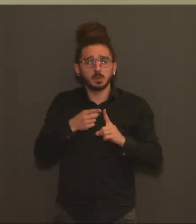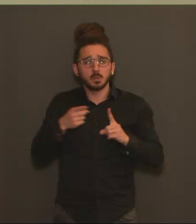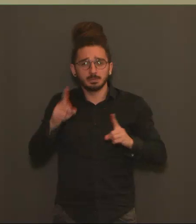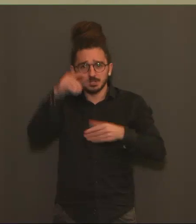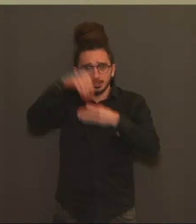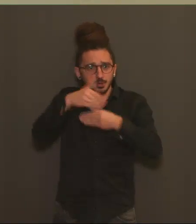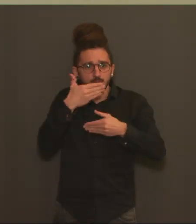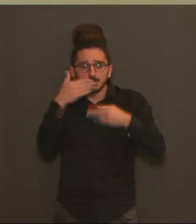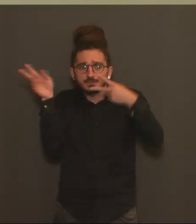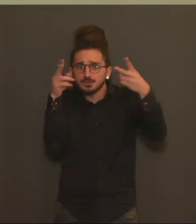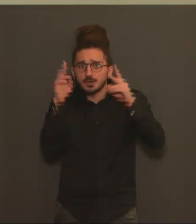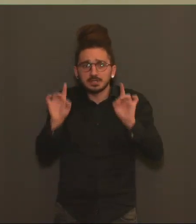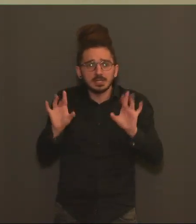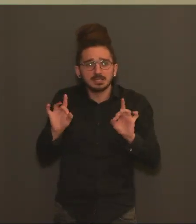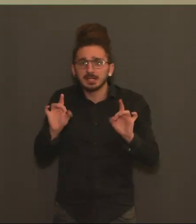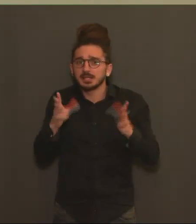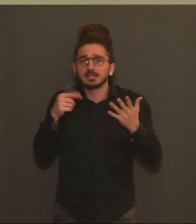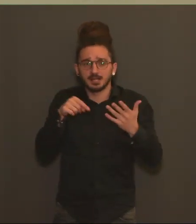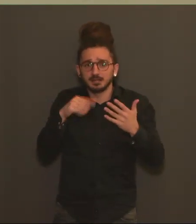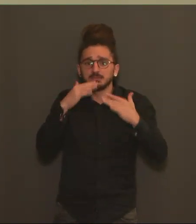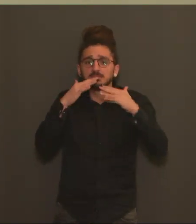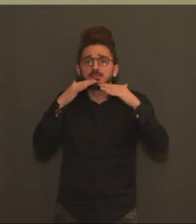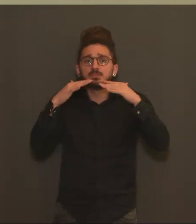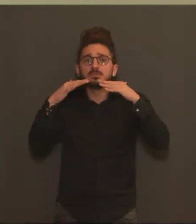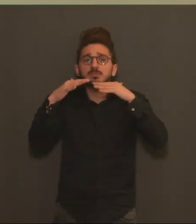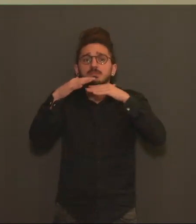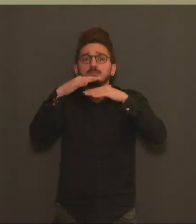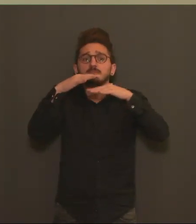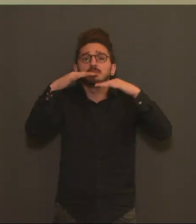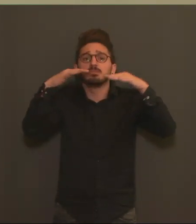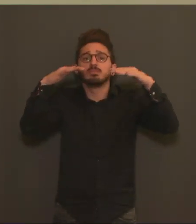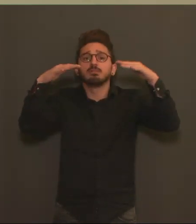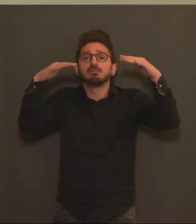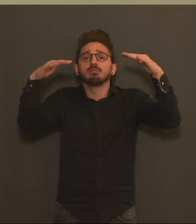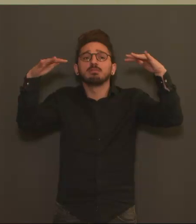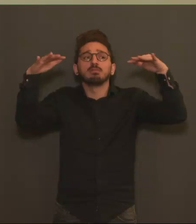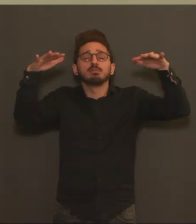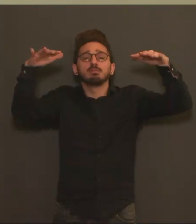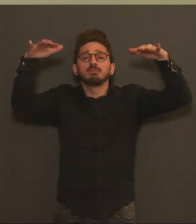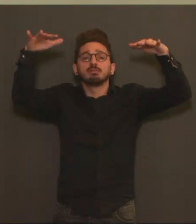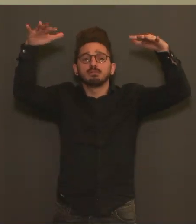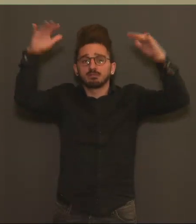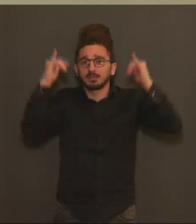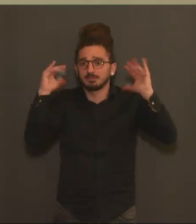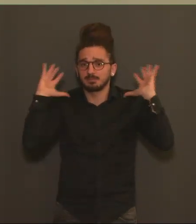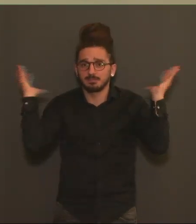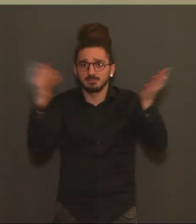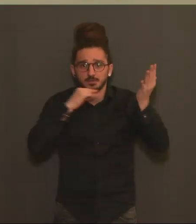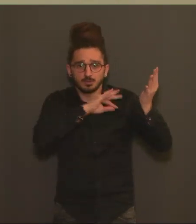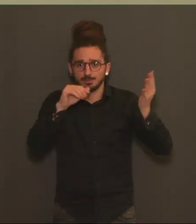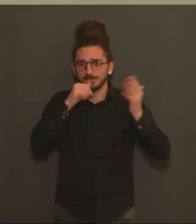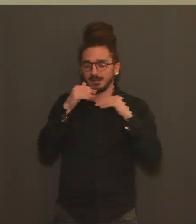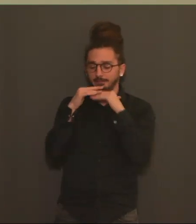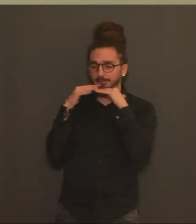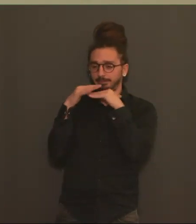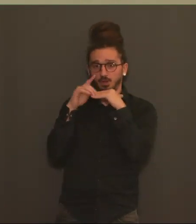notre visage, mais elles vont petit à petit se diluer dans l'atmosphère de la pièce. Elles vont remplir la pièce et